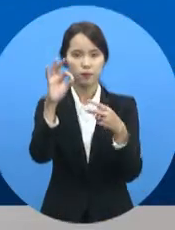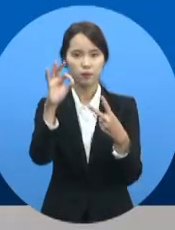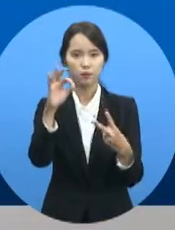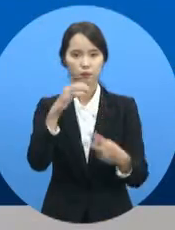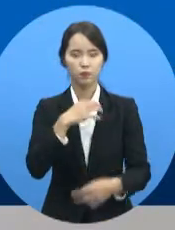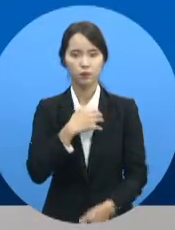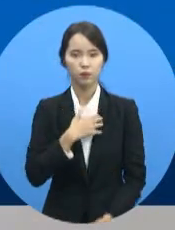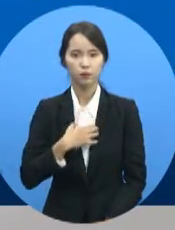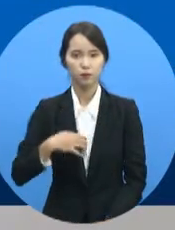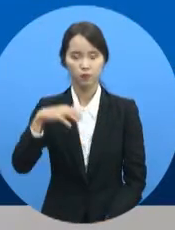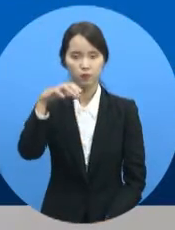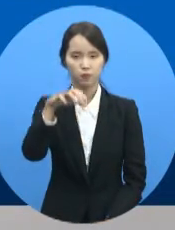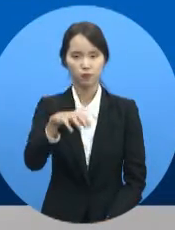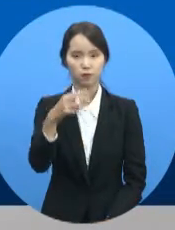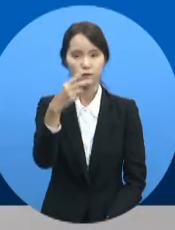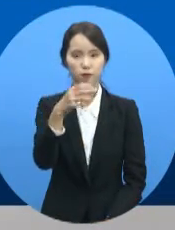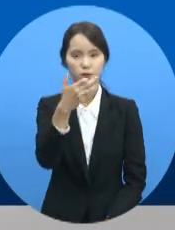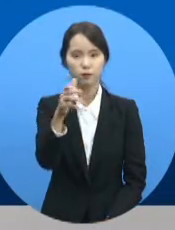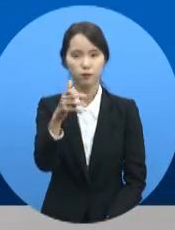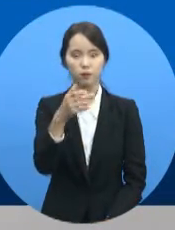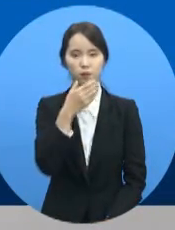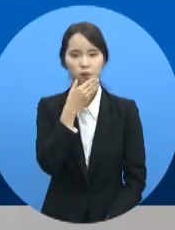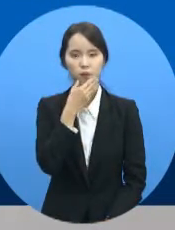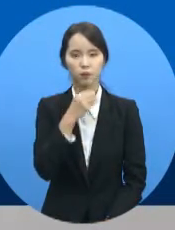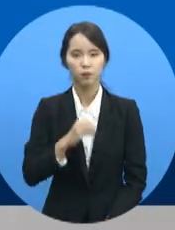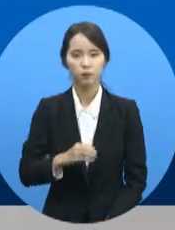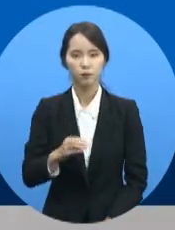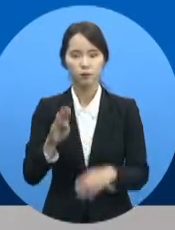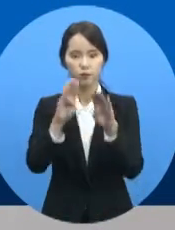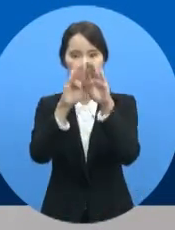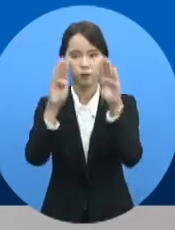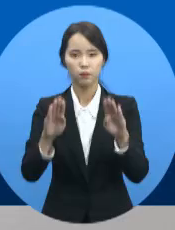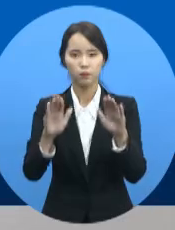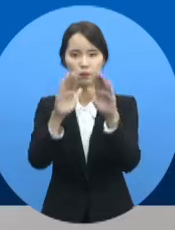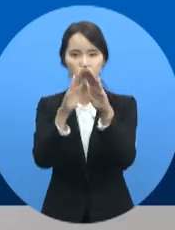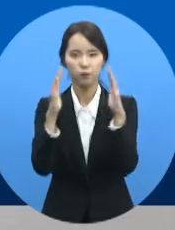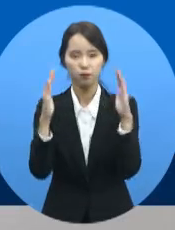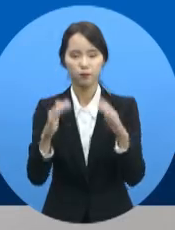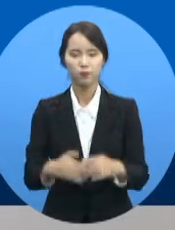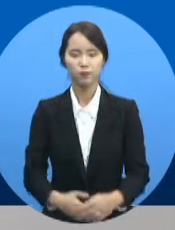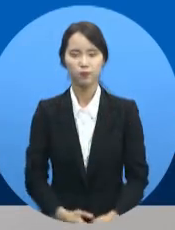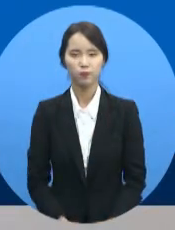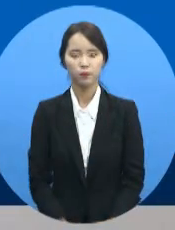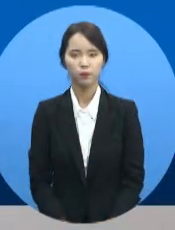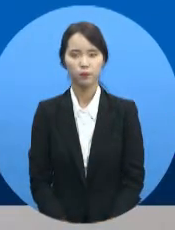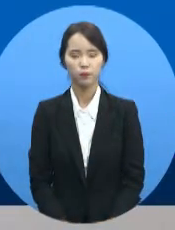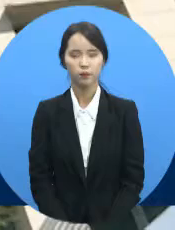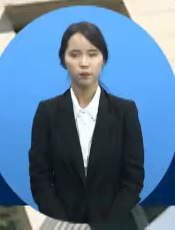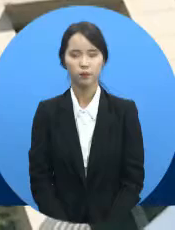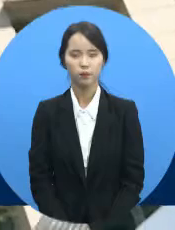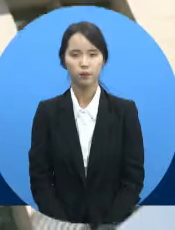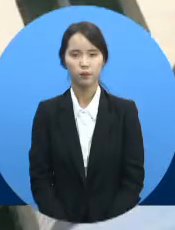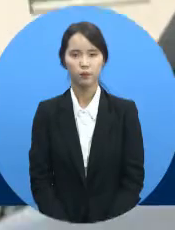10월 2일 구청 앞 광장에서 2018 동대문구 복지박람회가 개최됐습니다.